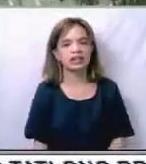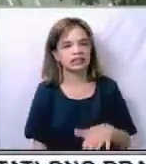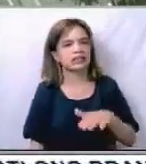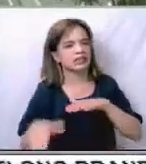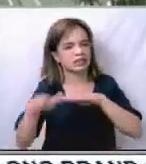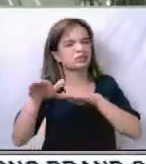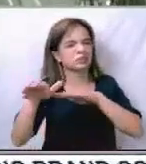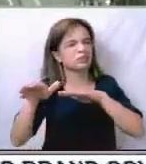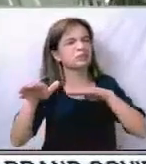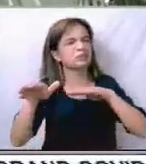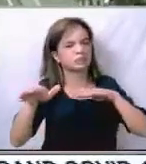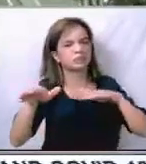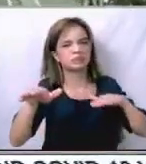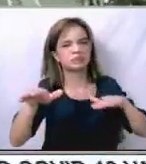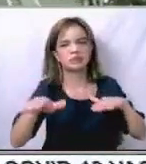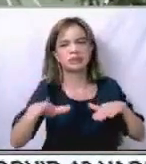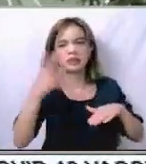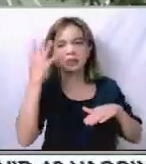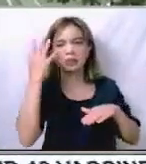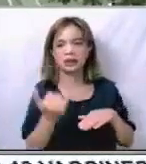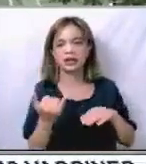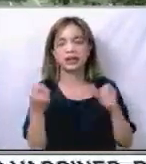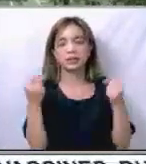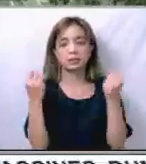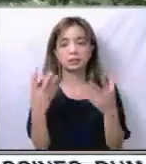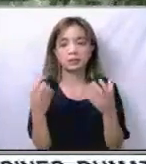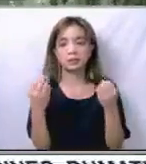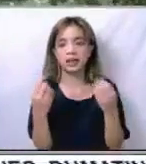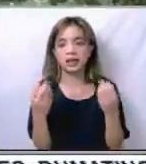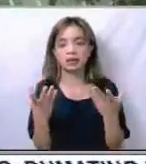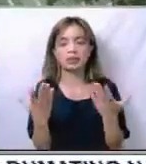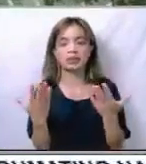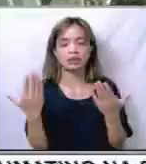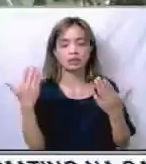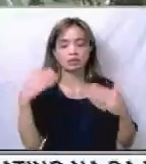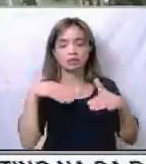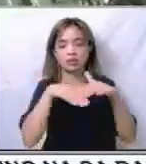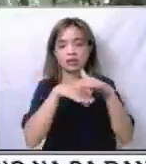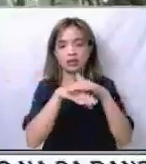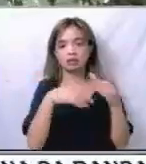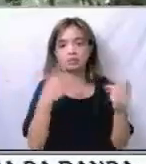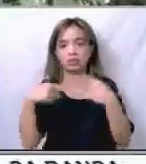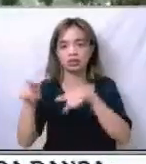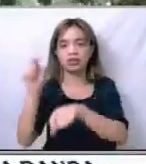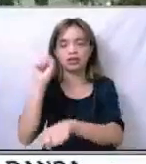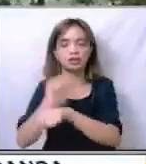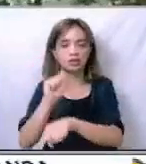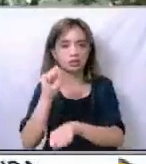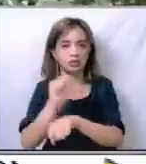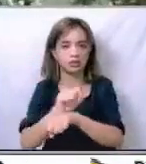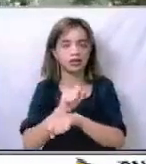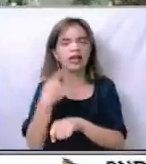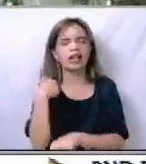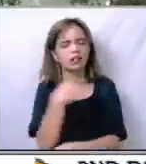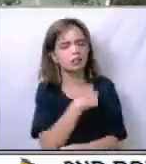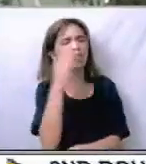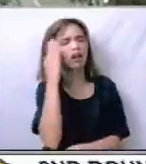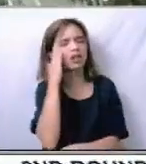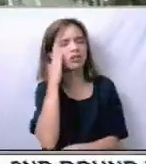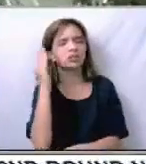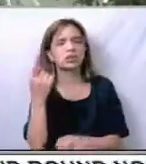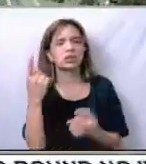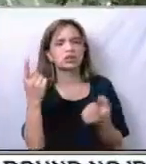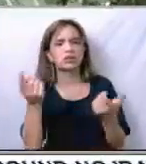na yung trapiko kasi Dayan, marami na rin yung papasok sa kanilang opisina. Alam naman natin na patungo yan ang